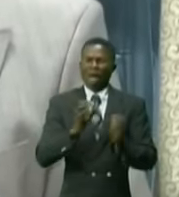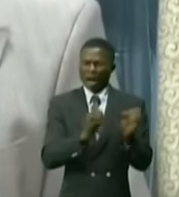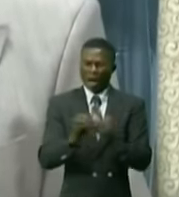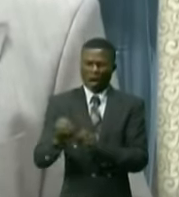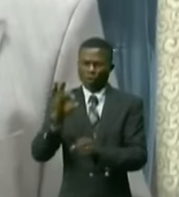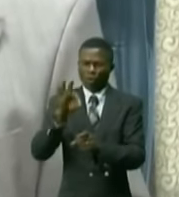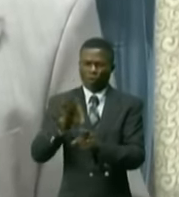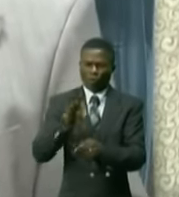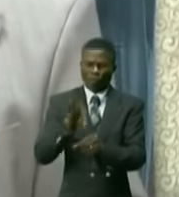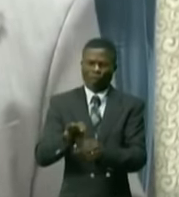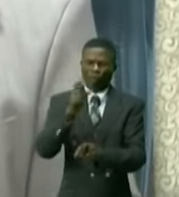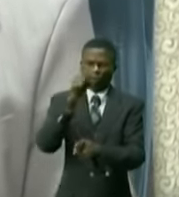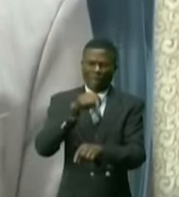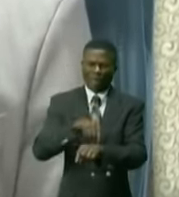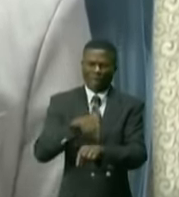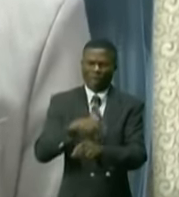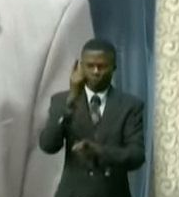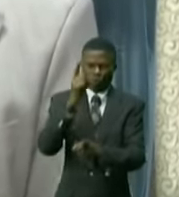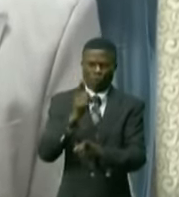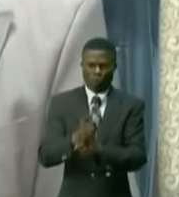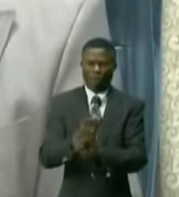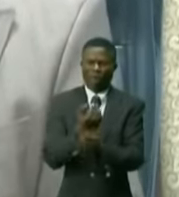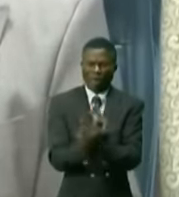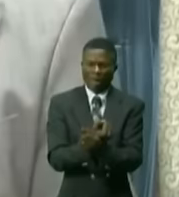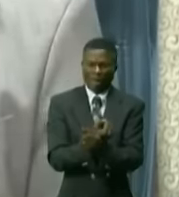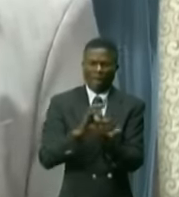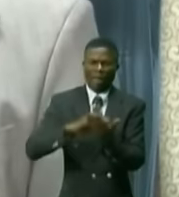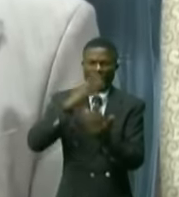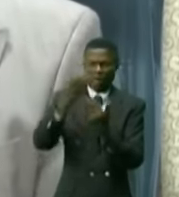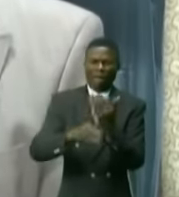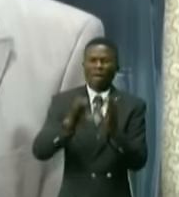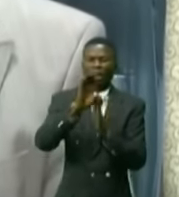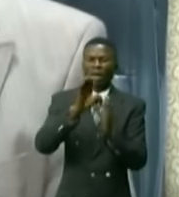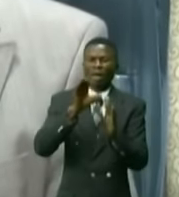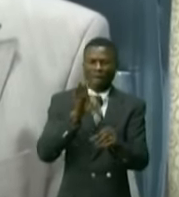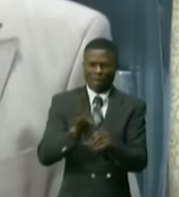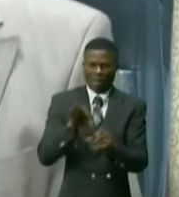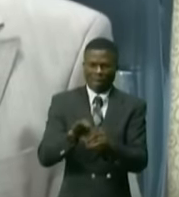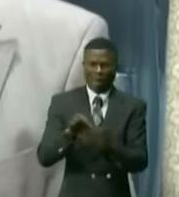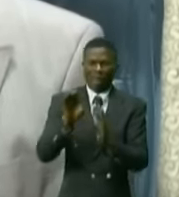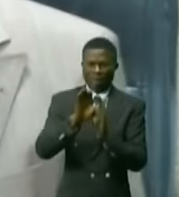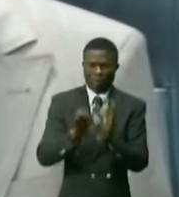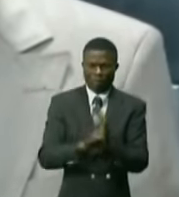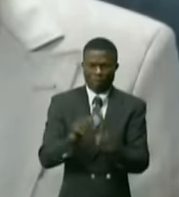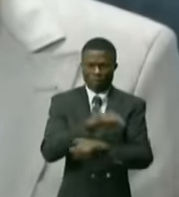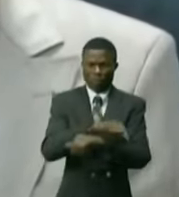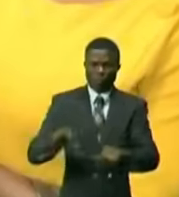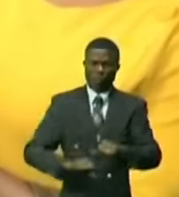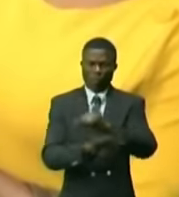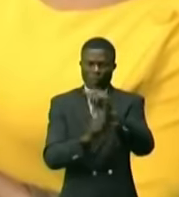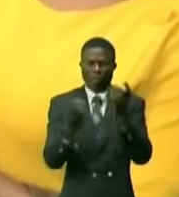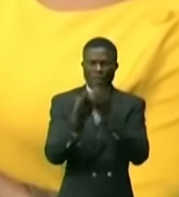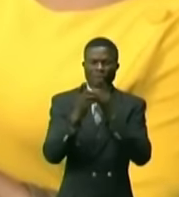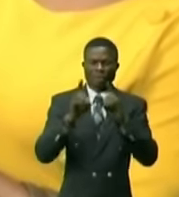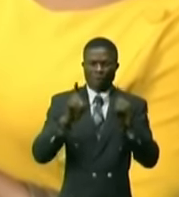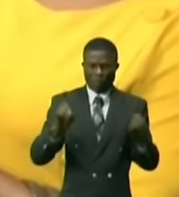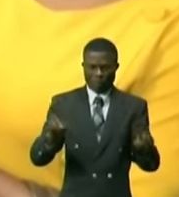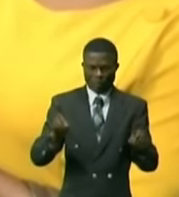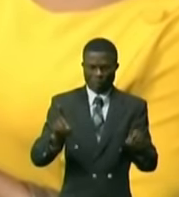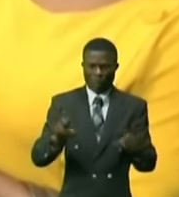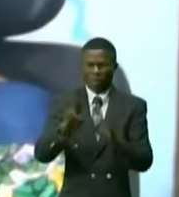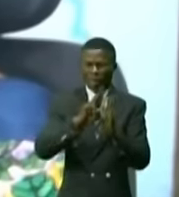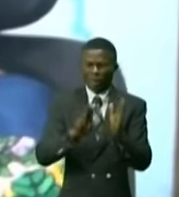record au respect du calendrier électoral. Cette institution d'appui à la démocratie a un